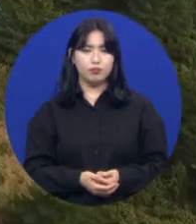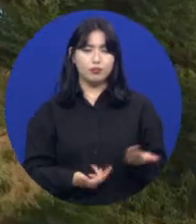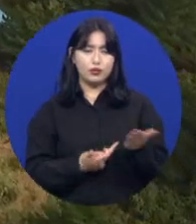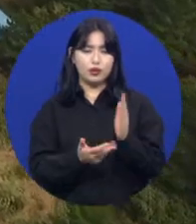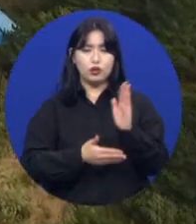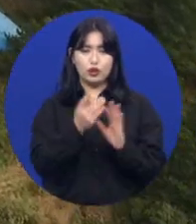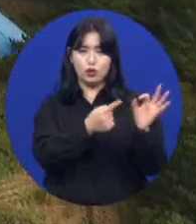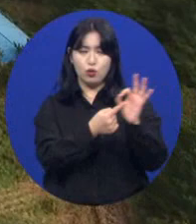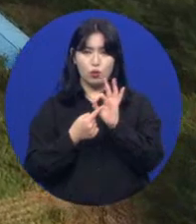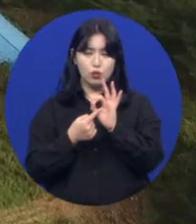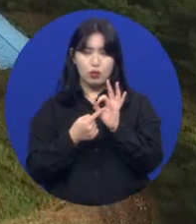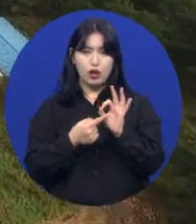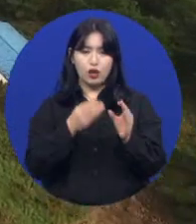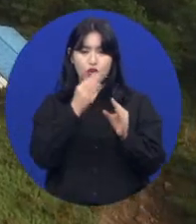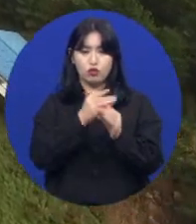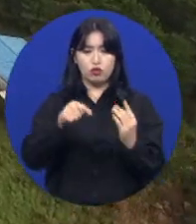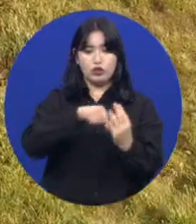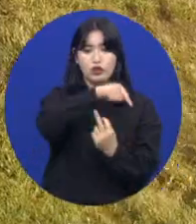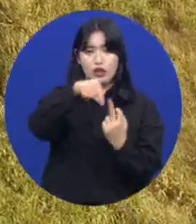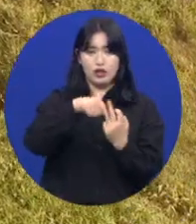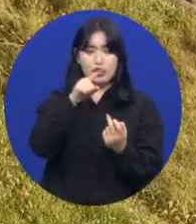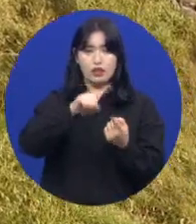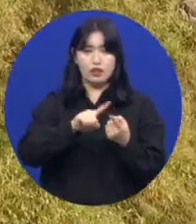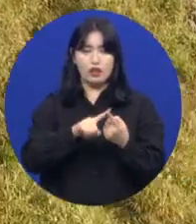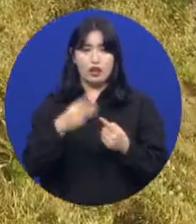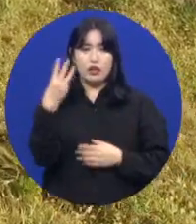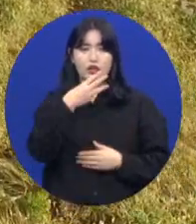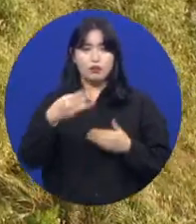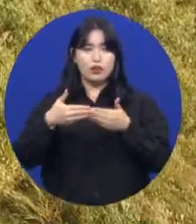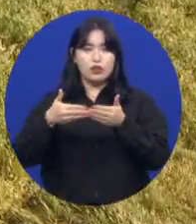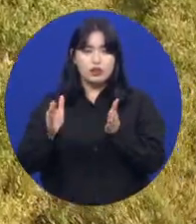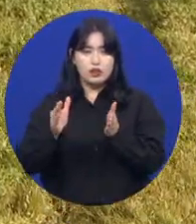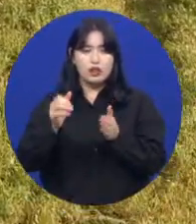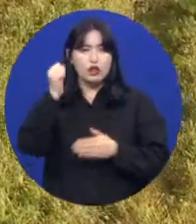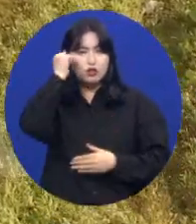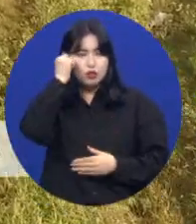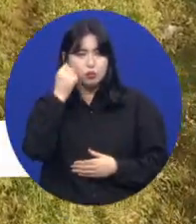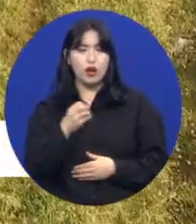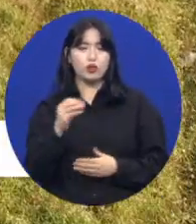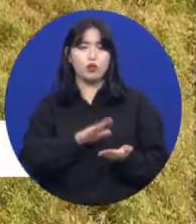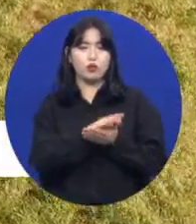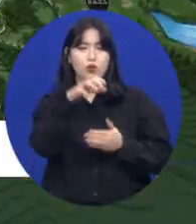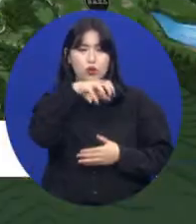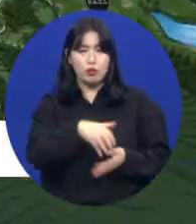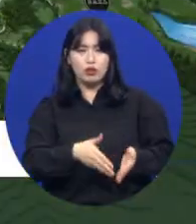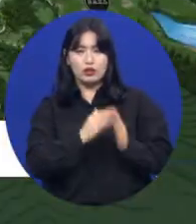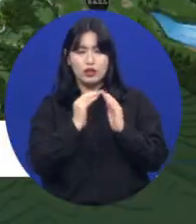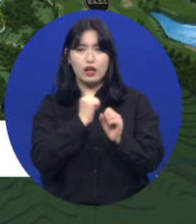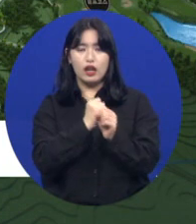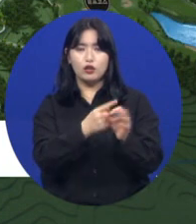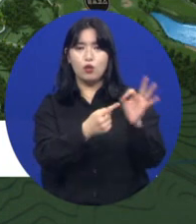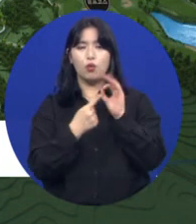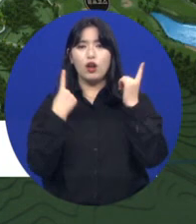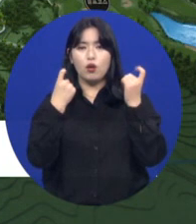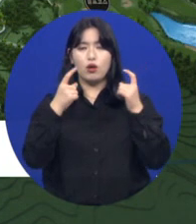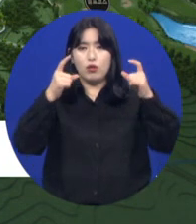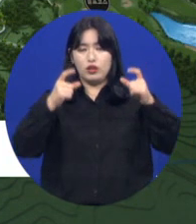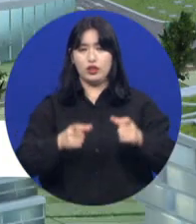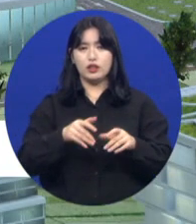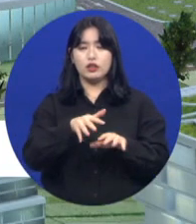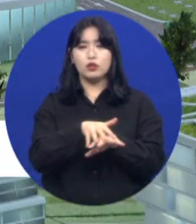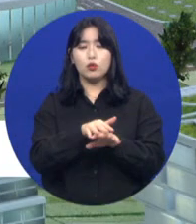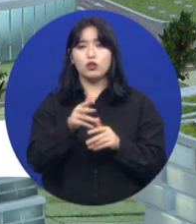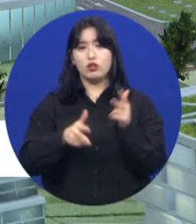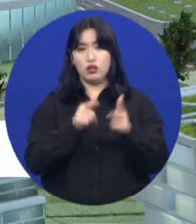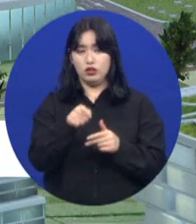제주시 오라동 중산간 일대에 3,000실 규모의 숙박시설과 테마파크 등을 짓는 제주 오라관광단지